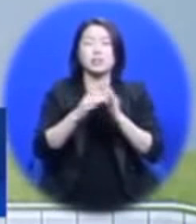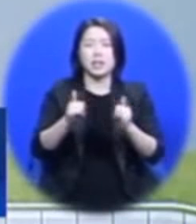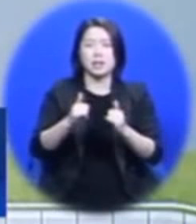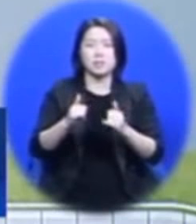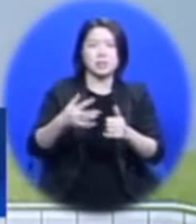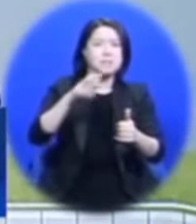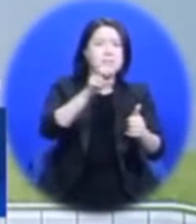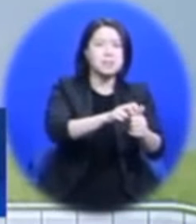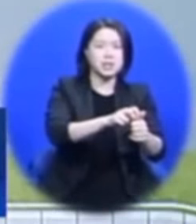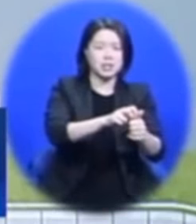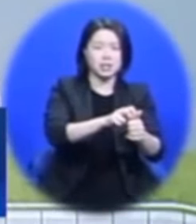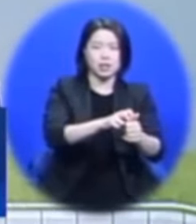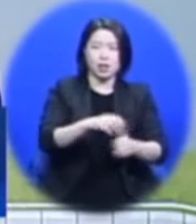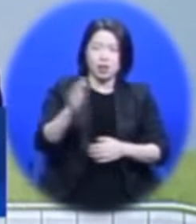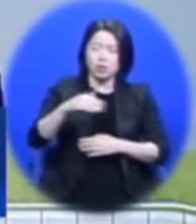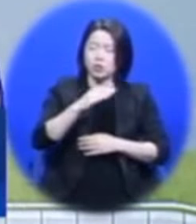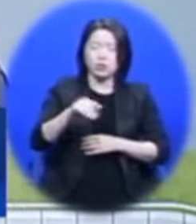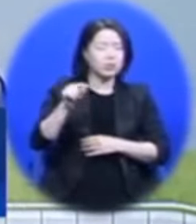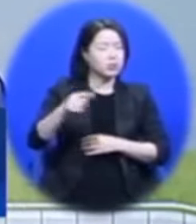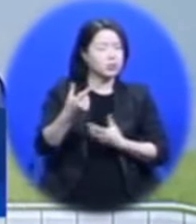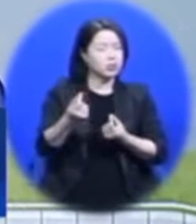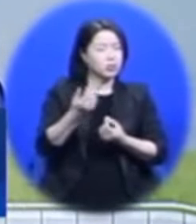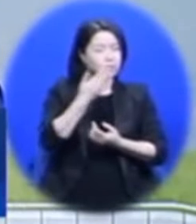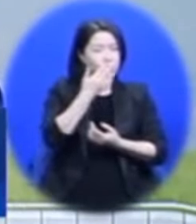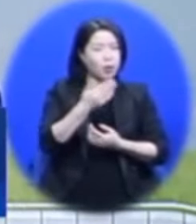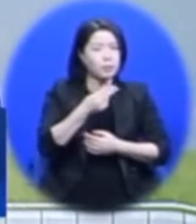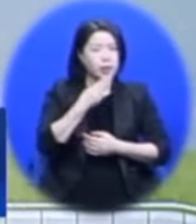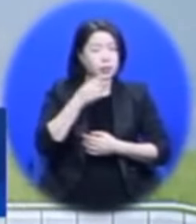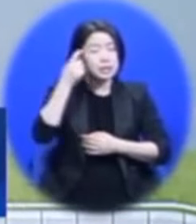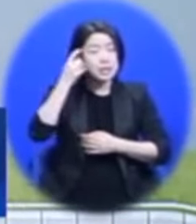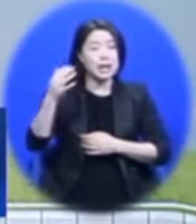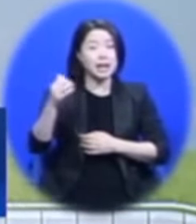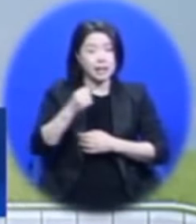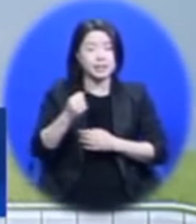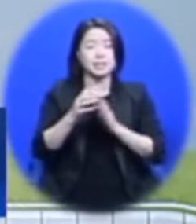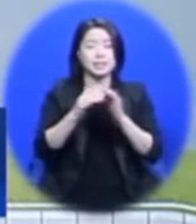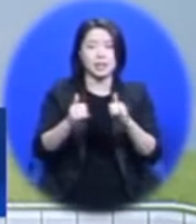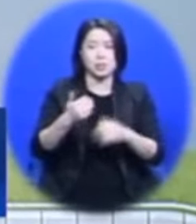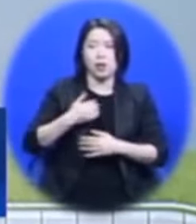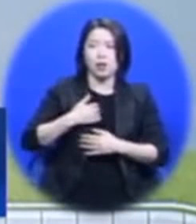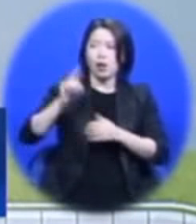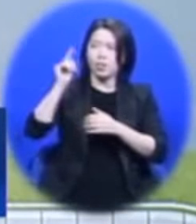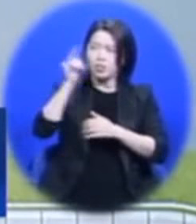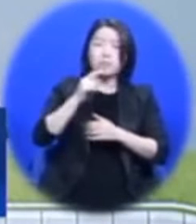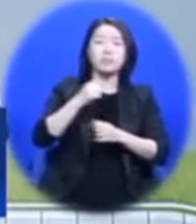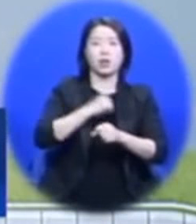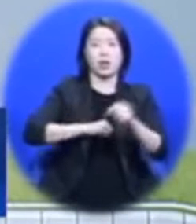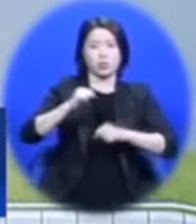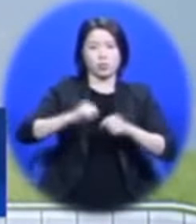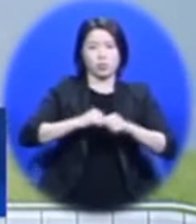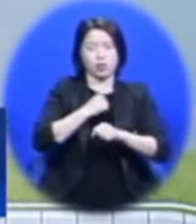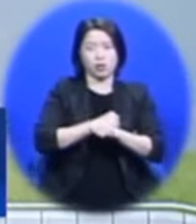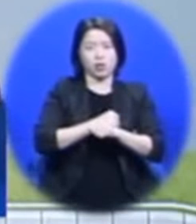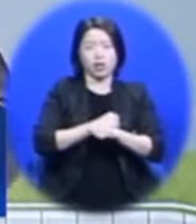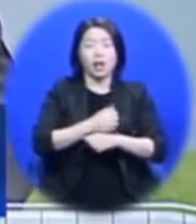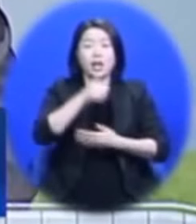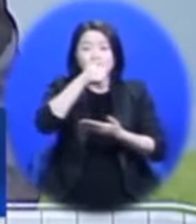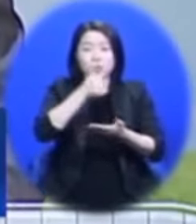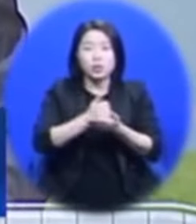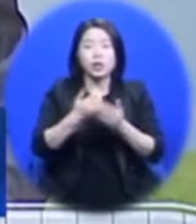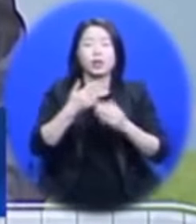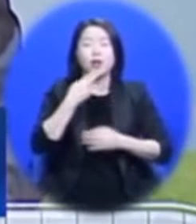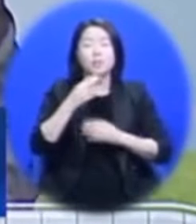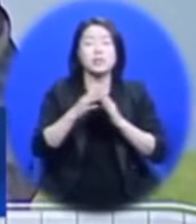겁니다. 전혀 그럴 수 없다고 생각했던 사람이 나에게 악하게 하는 거죠. 죄 없는 사람을